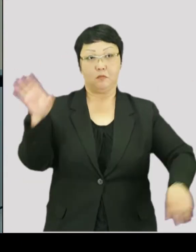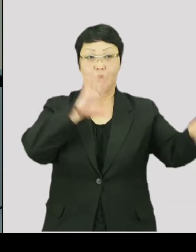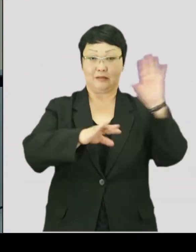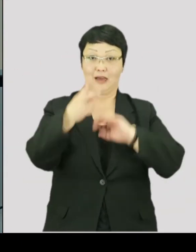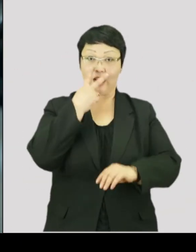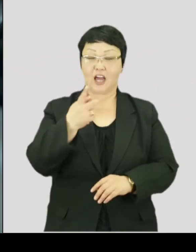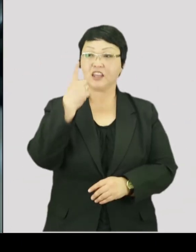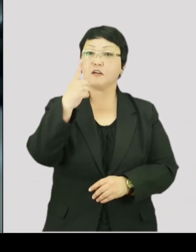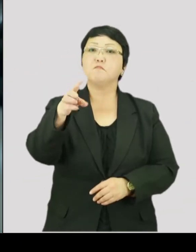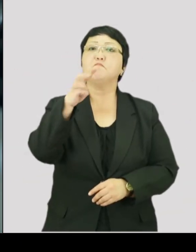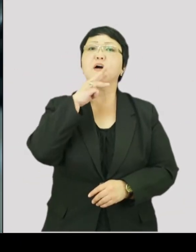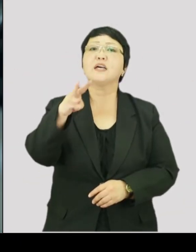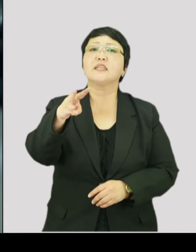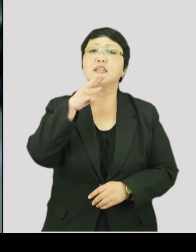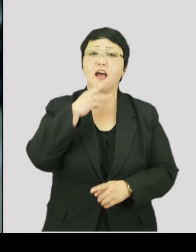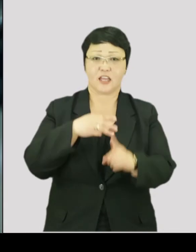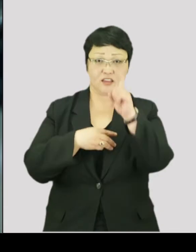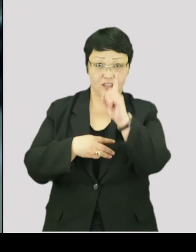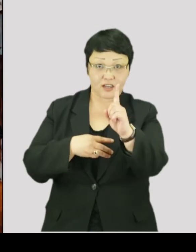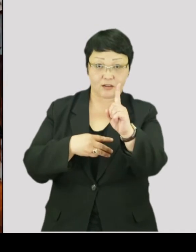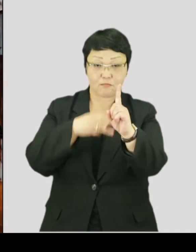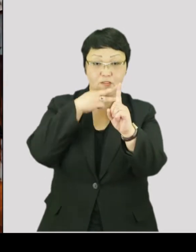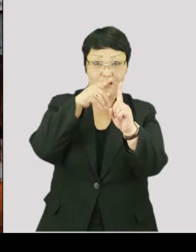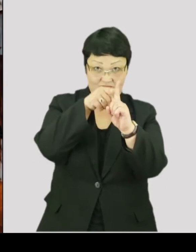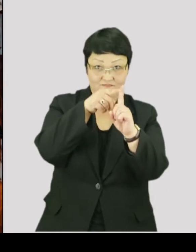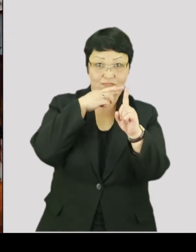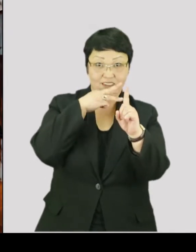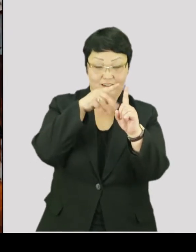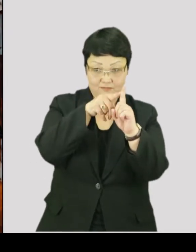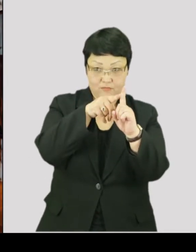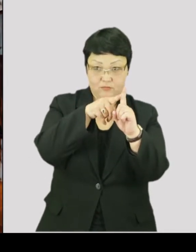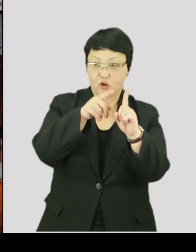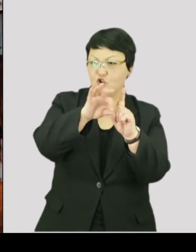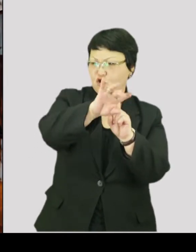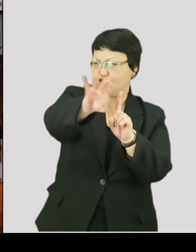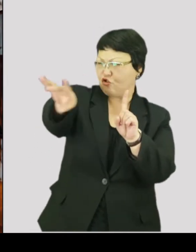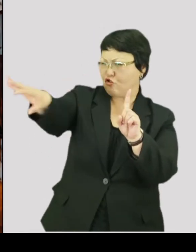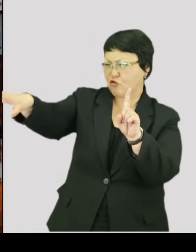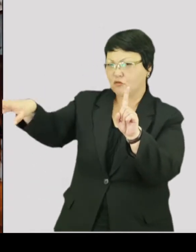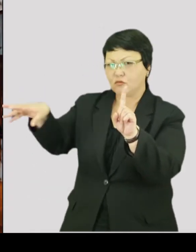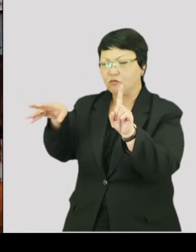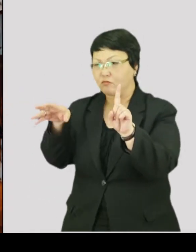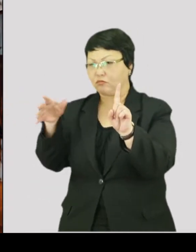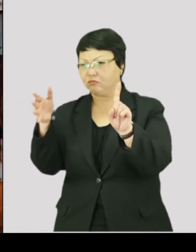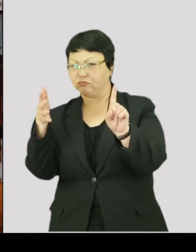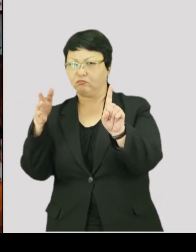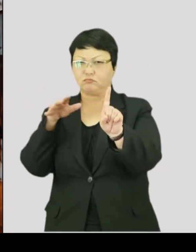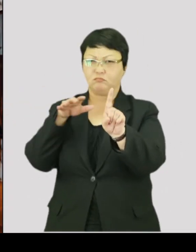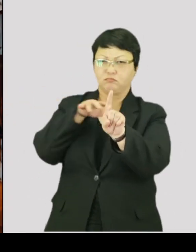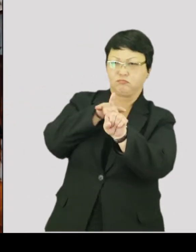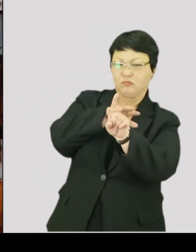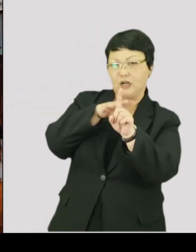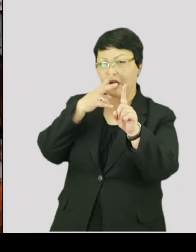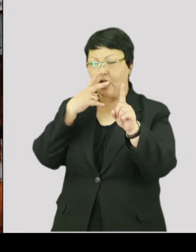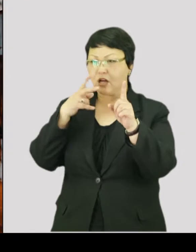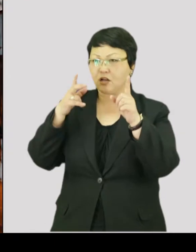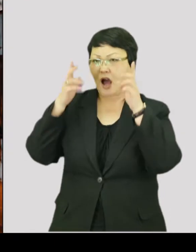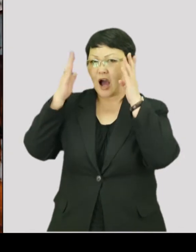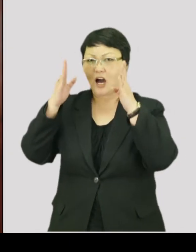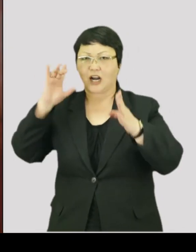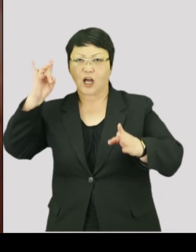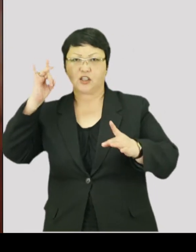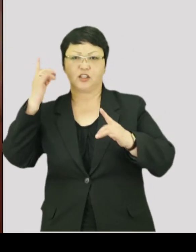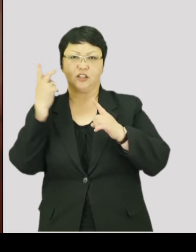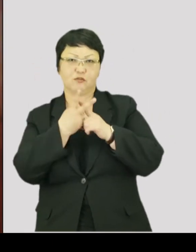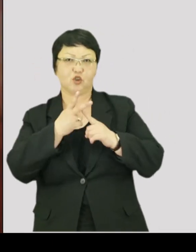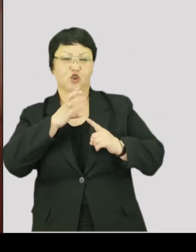нэг мэдээллийг маш олон их сурвалжтай, олон өнцгөөс нь хүлээж авдаг болсон байна. Маш олон телевизүүд, радио, сонин сэтгүүлүүд бий болсон